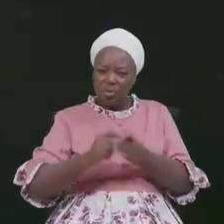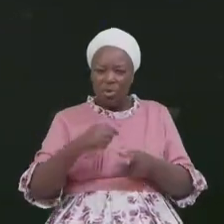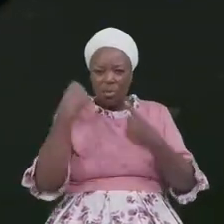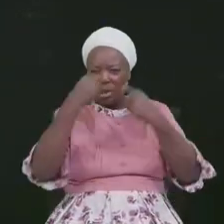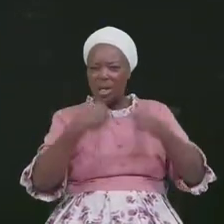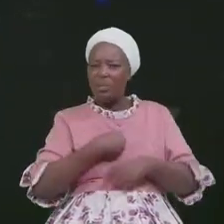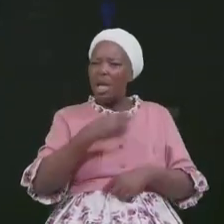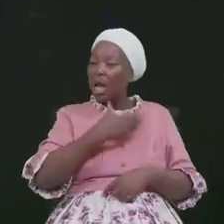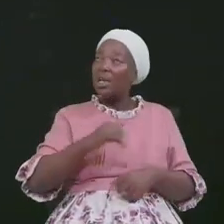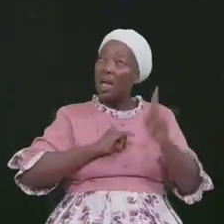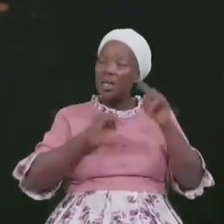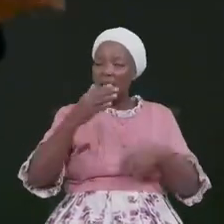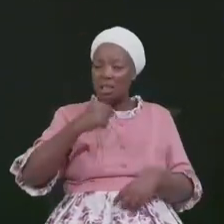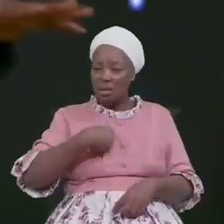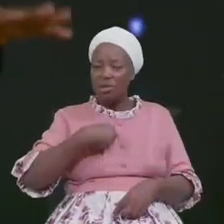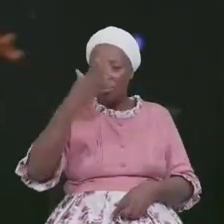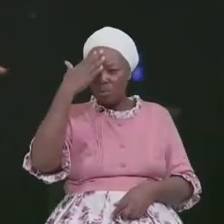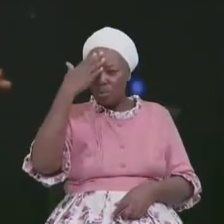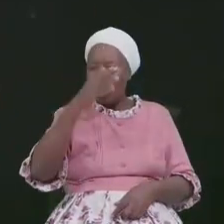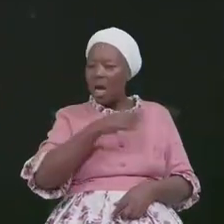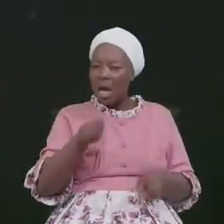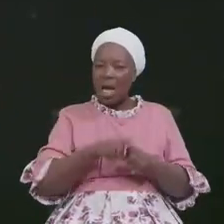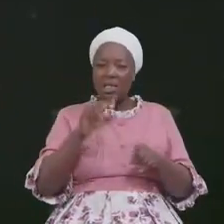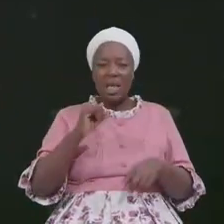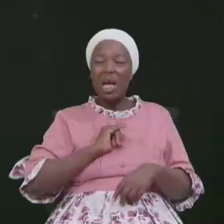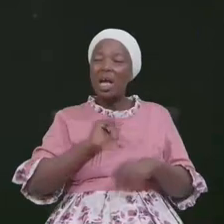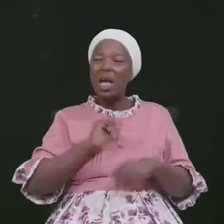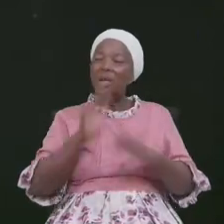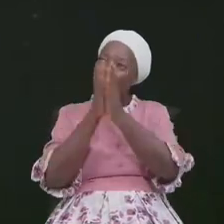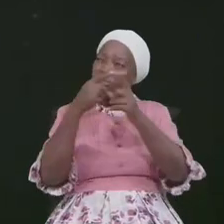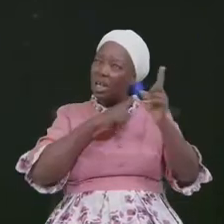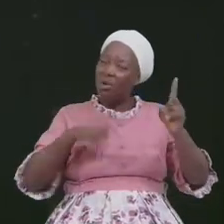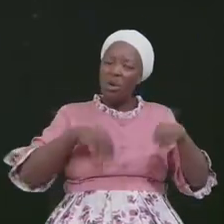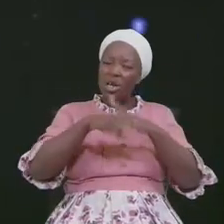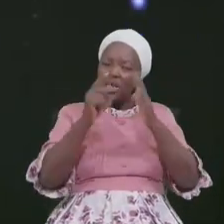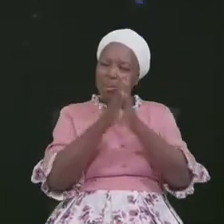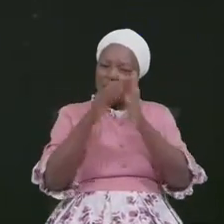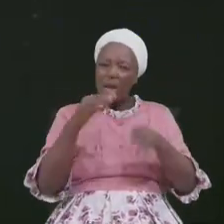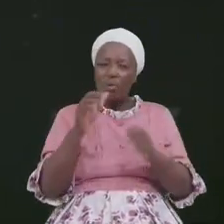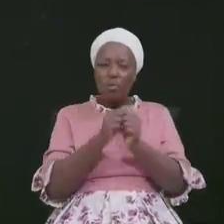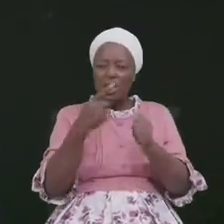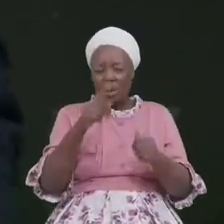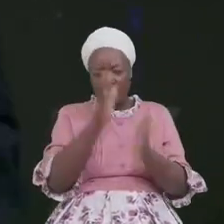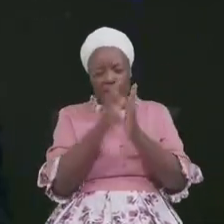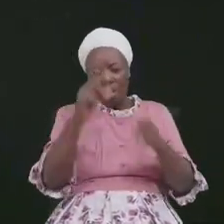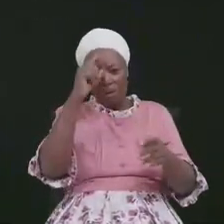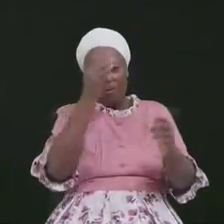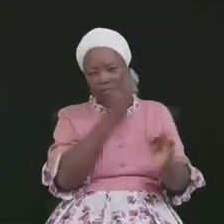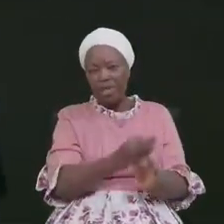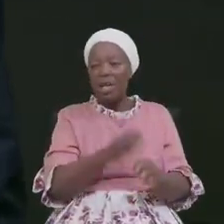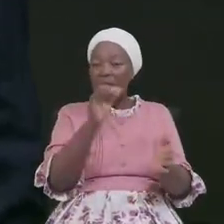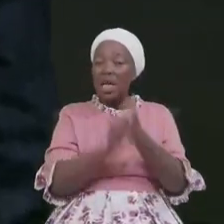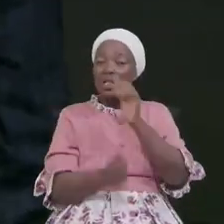sais, comme j'aborde le Seigneur dans la prière de foi, ce qui est écrit à